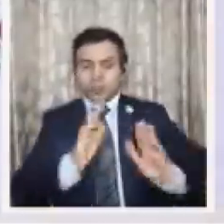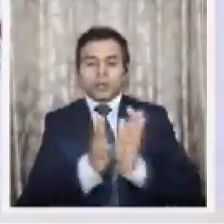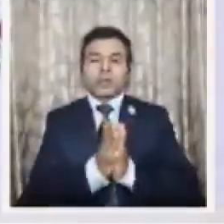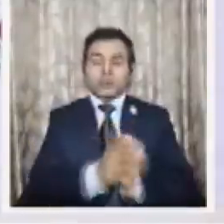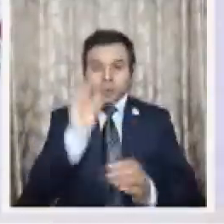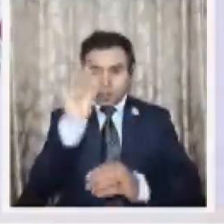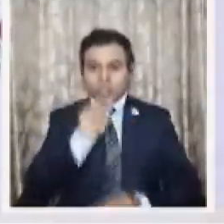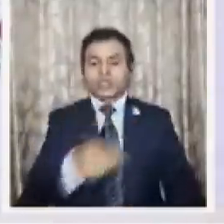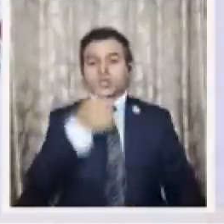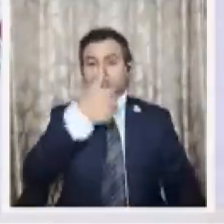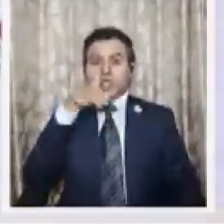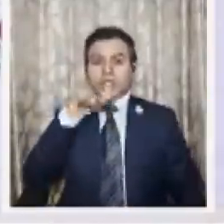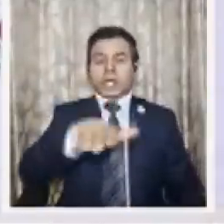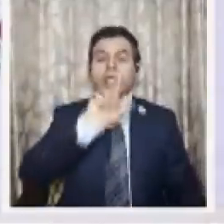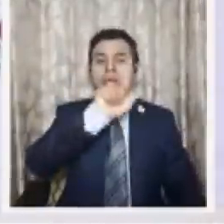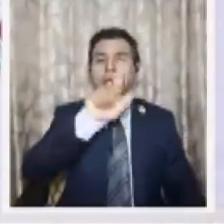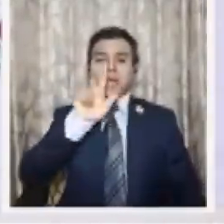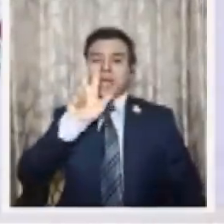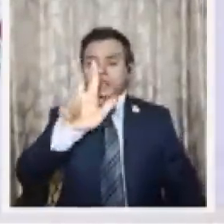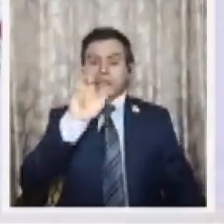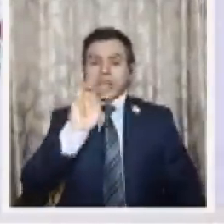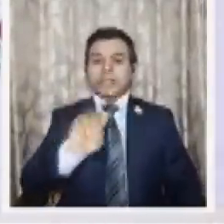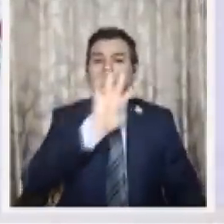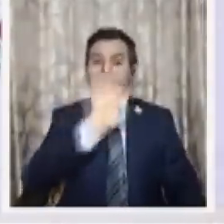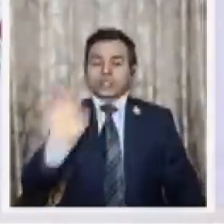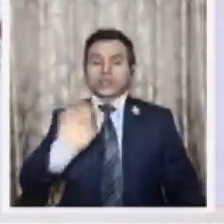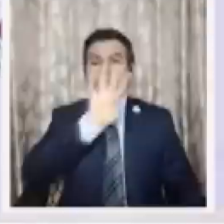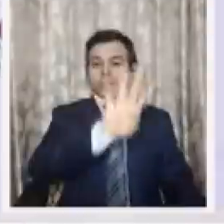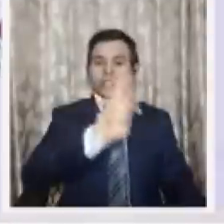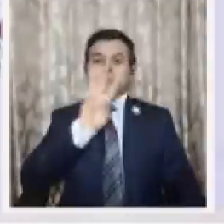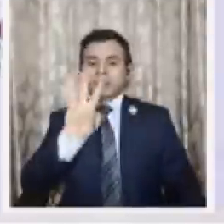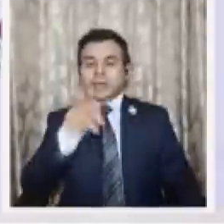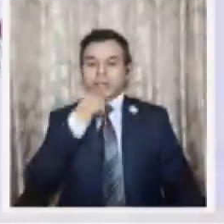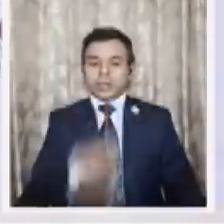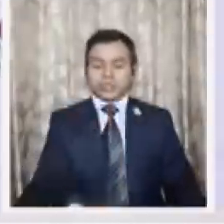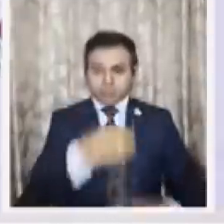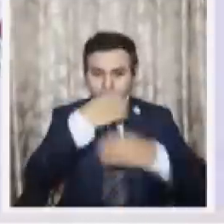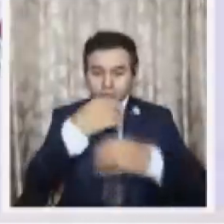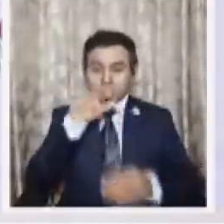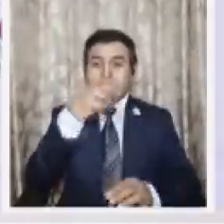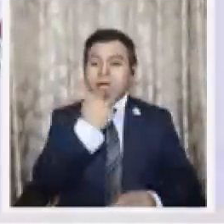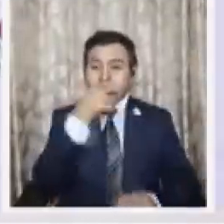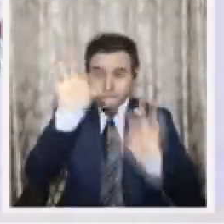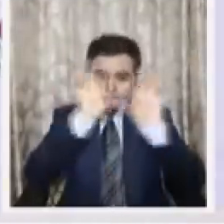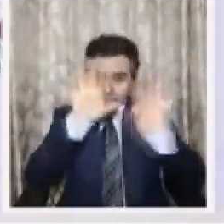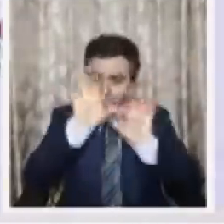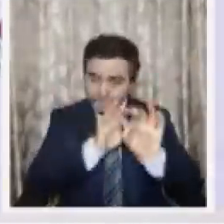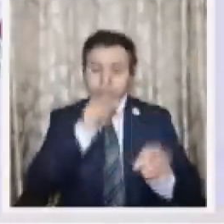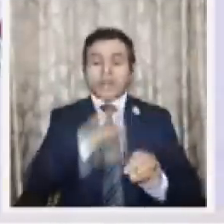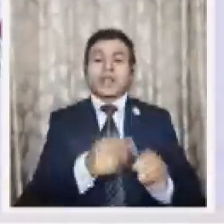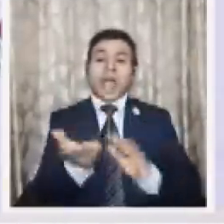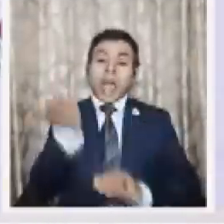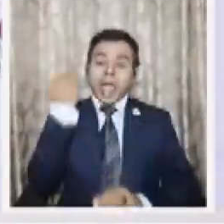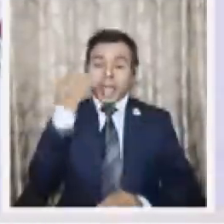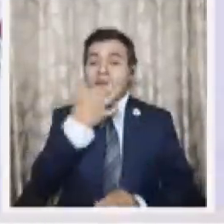6,78,443টি। নমুনা সংগ্রহের চেয়ে নমুনা পরীক্ষা বেশি হয়েছে, কারণ পূর্বের কিছু নমুনা থেকে নমুনা পরীক্ষা হয়েছে।